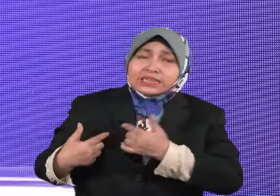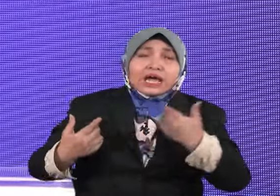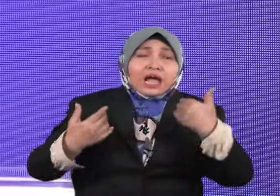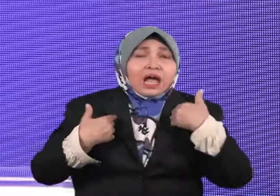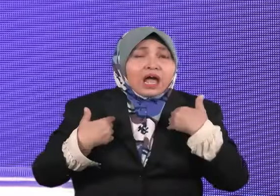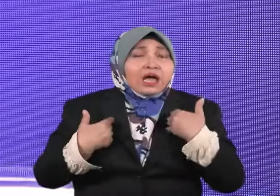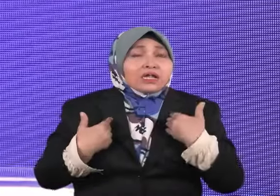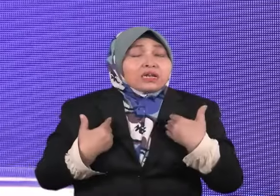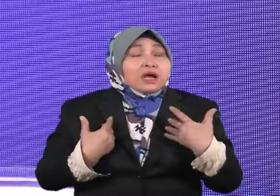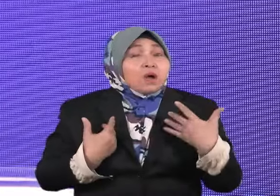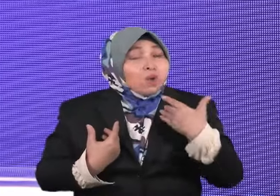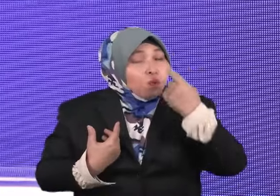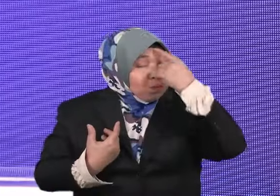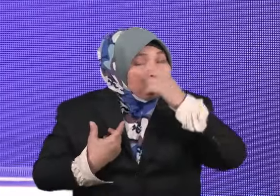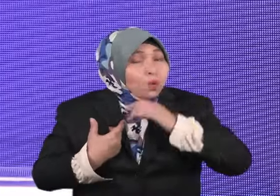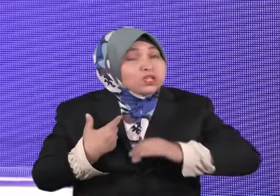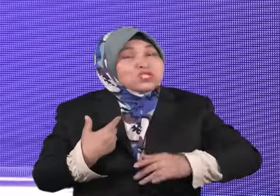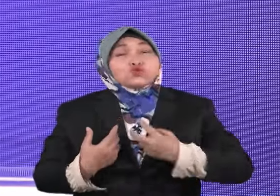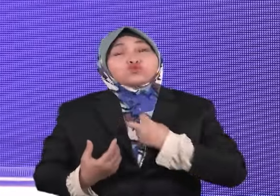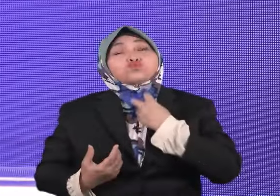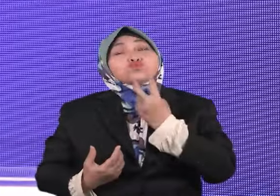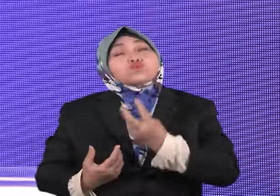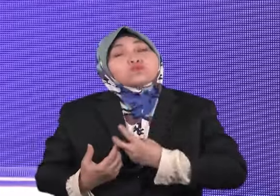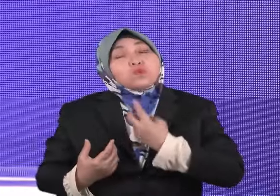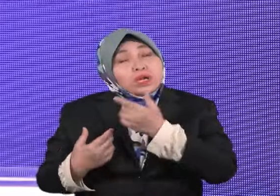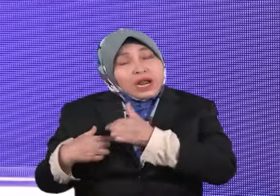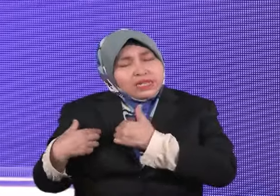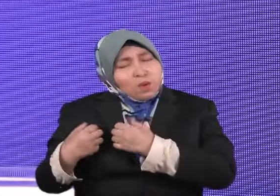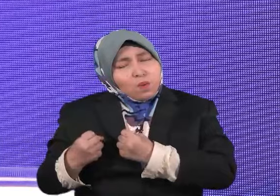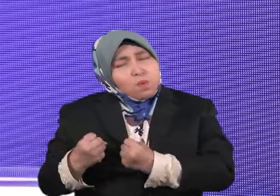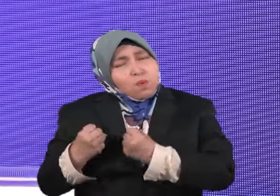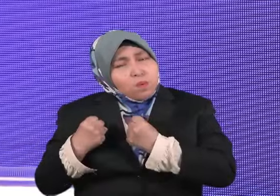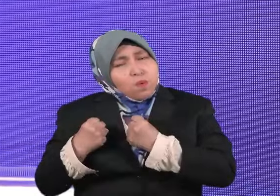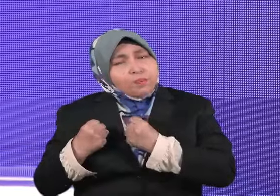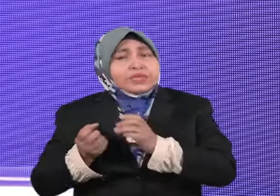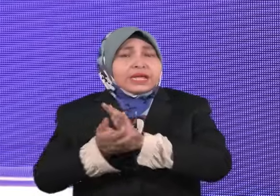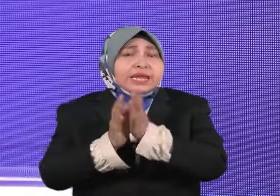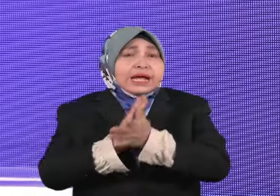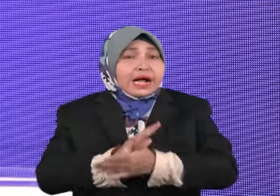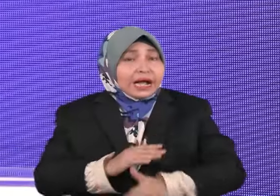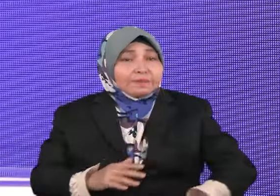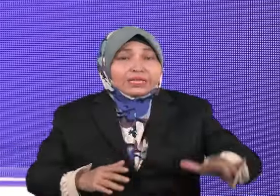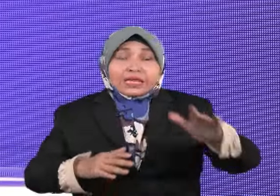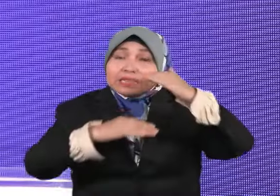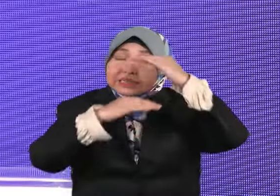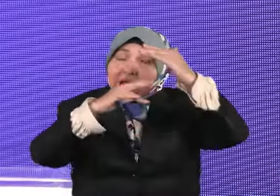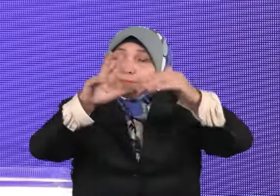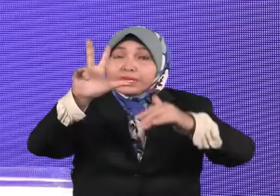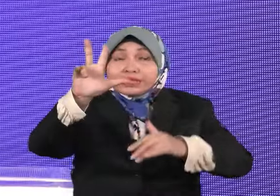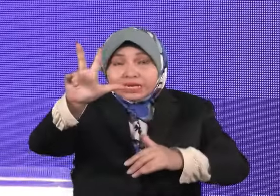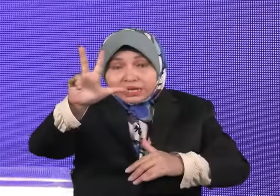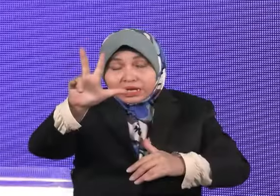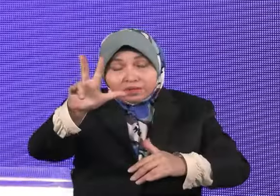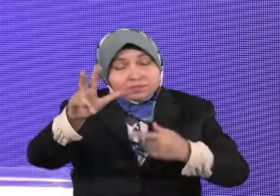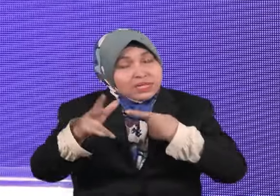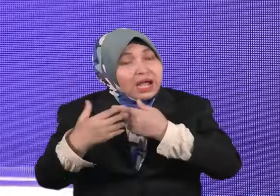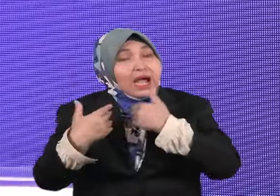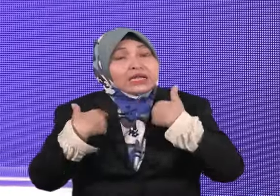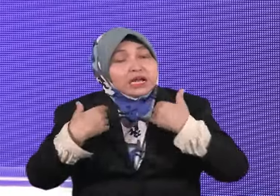naratif bercakap, suara hati yang lebih kuat lagi sehingga kan mencapai tahap yang ketiga kita